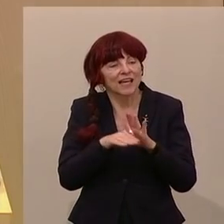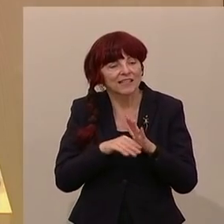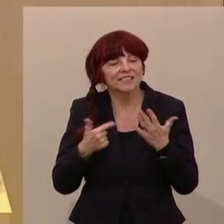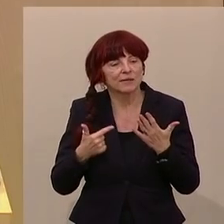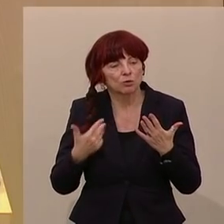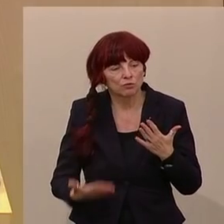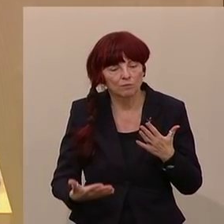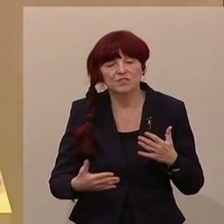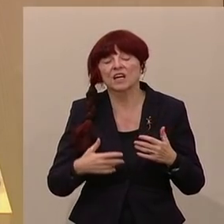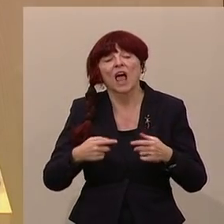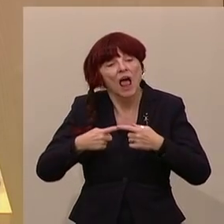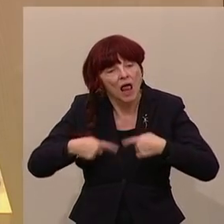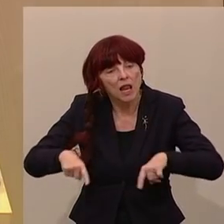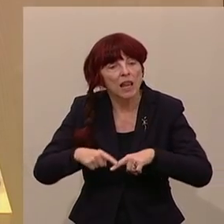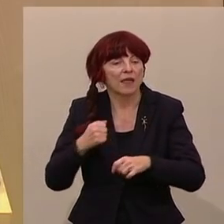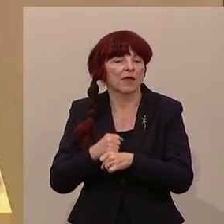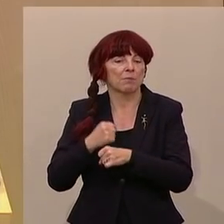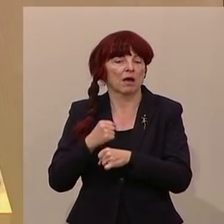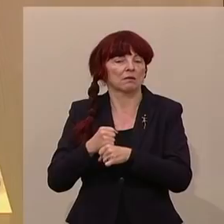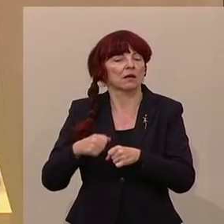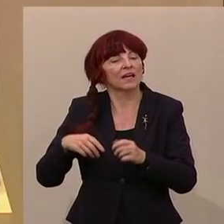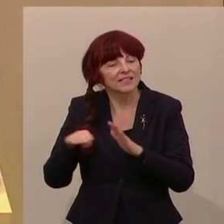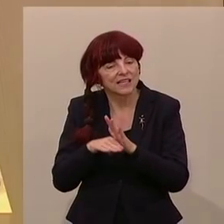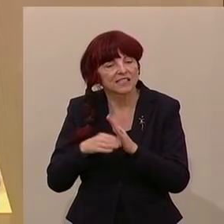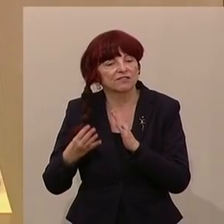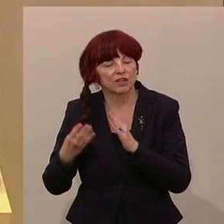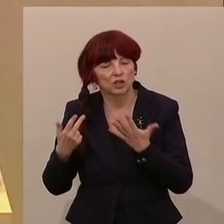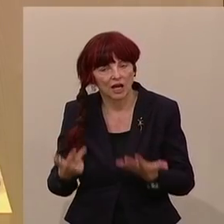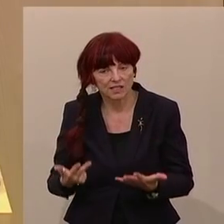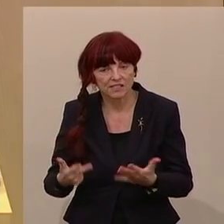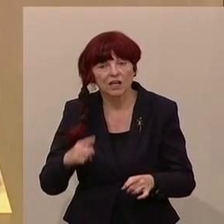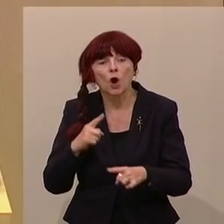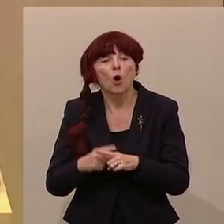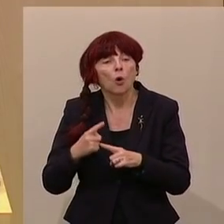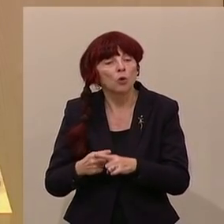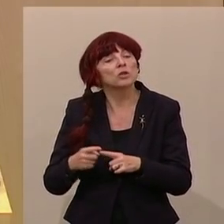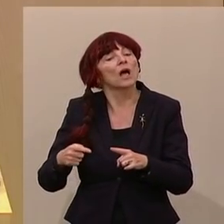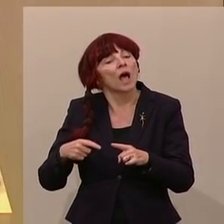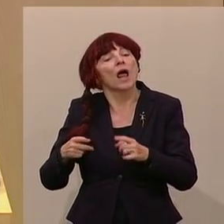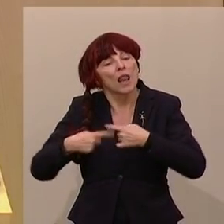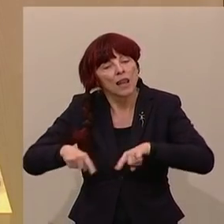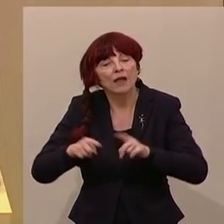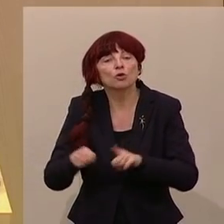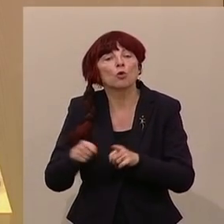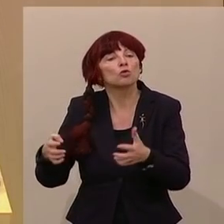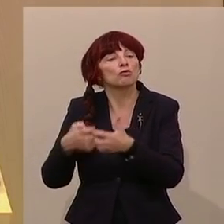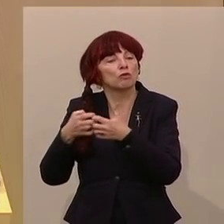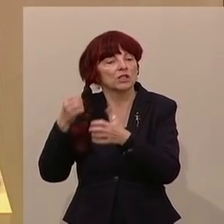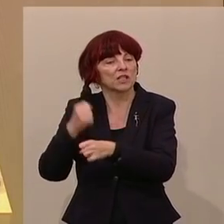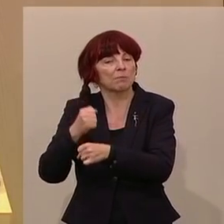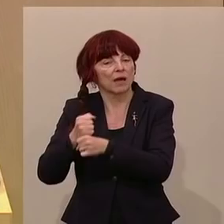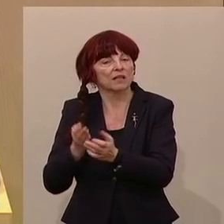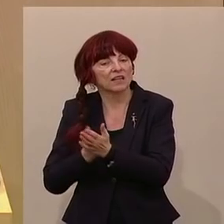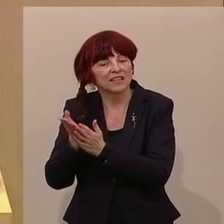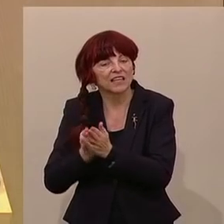das Landarbeitergesetz 1984 und das Land- und Forstarbeiterdienstrechtsgesetz geändert werden. 500